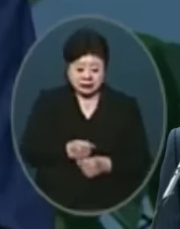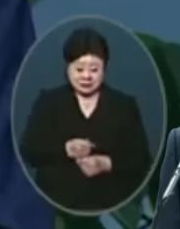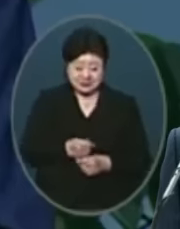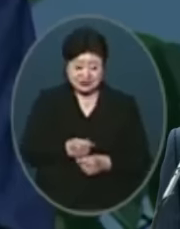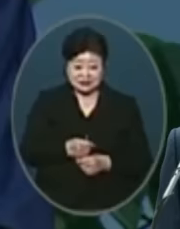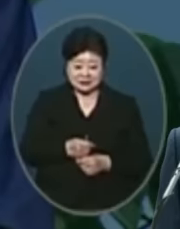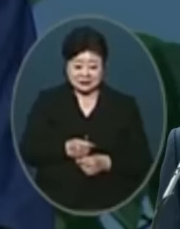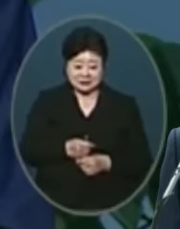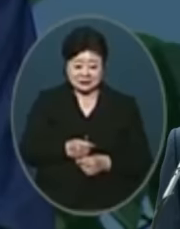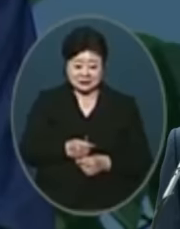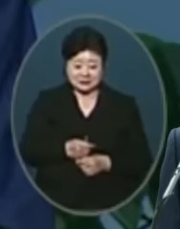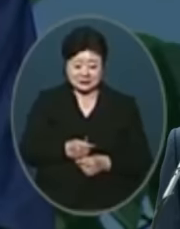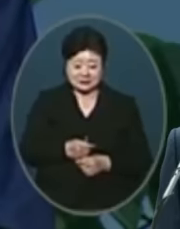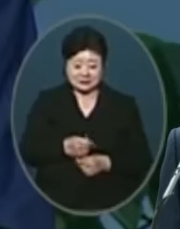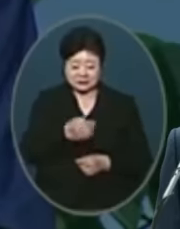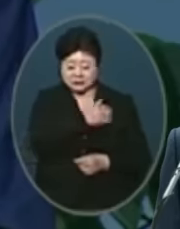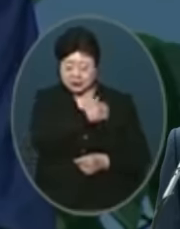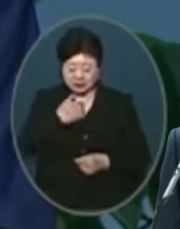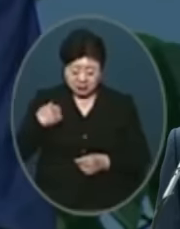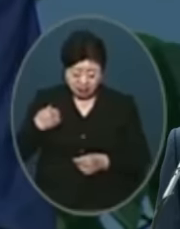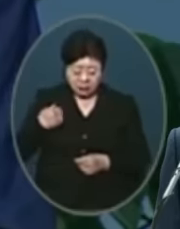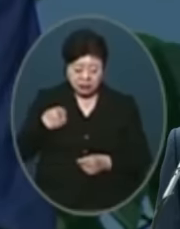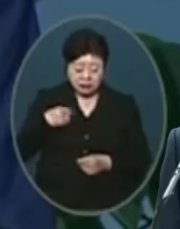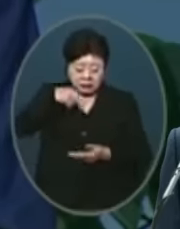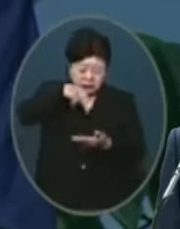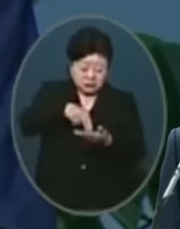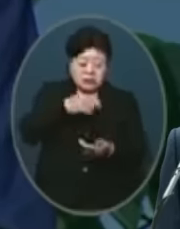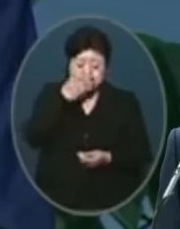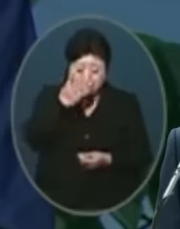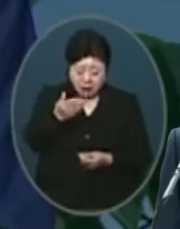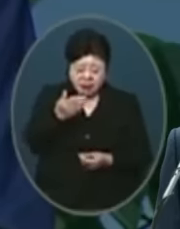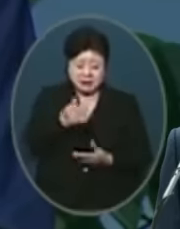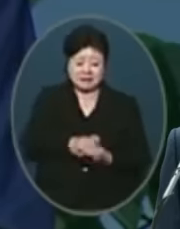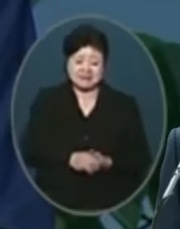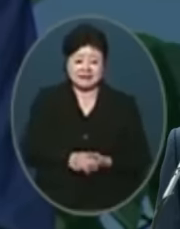그렇게 정정당당하게 나올 수 있었던 것입니다.